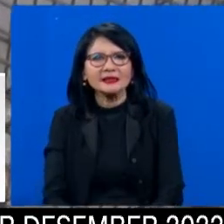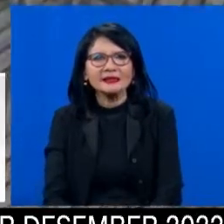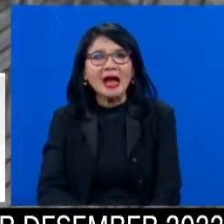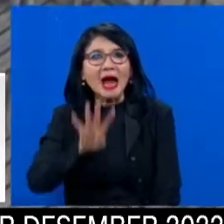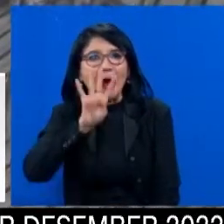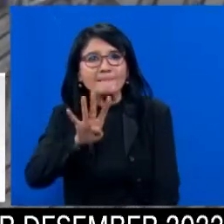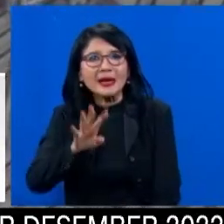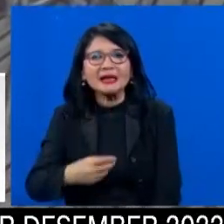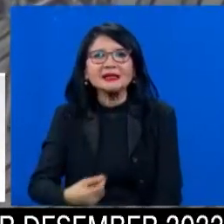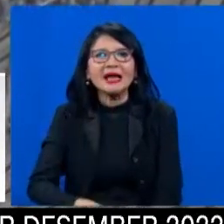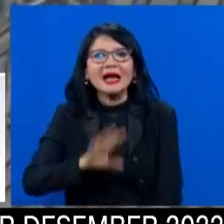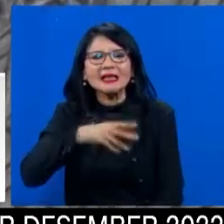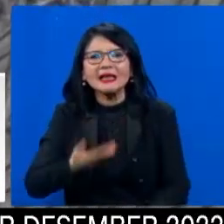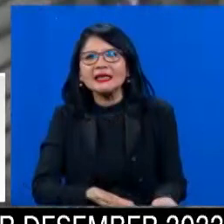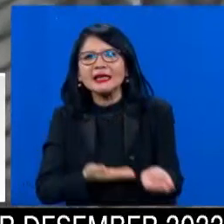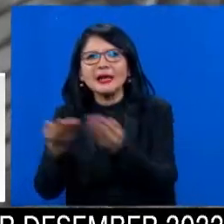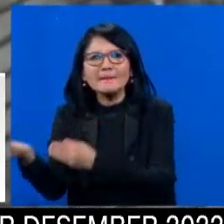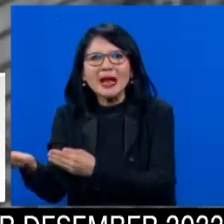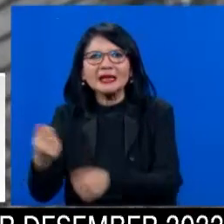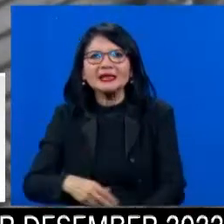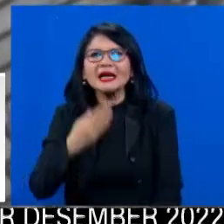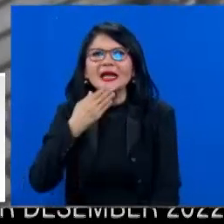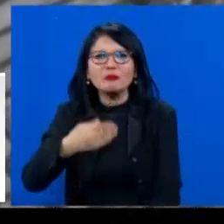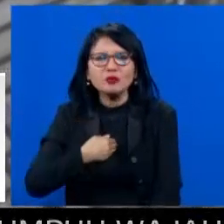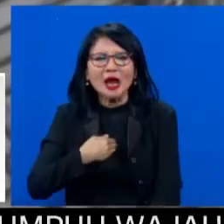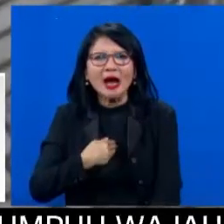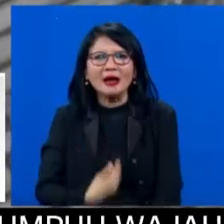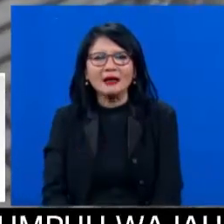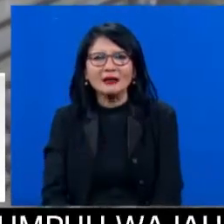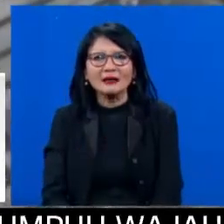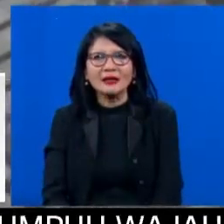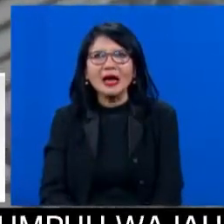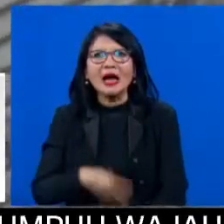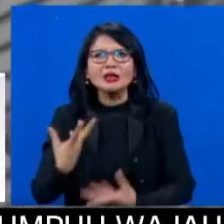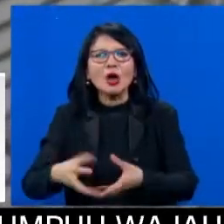akan dikembalikan ke pemilik. Jika tak bertuan, akan dilepas adop atau